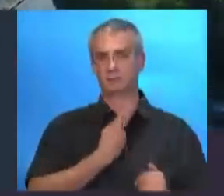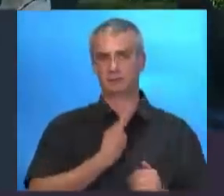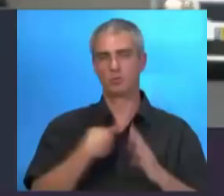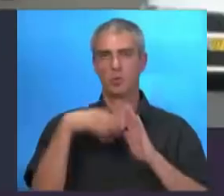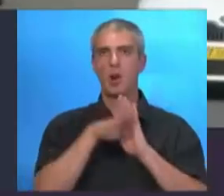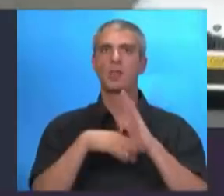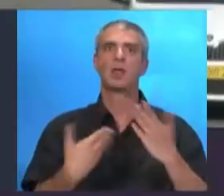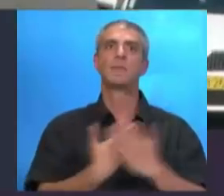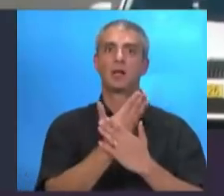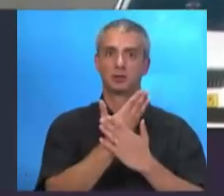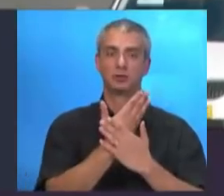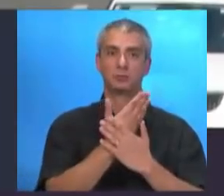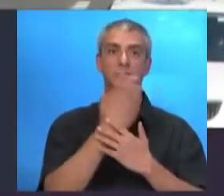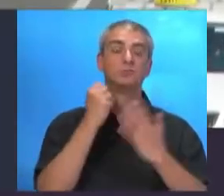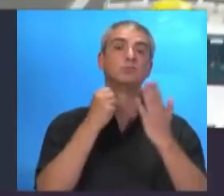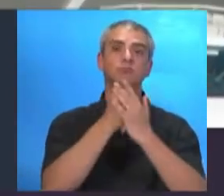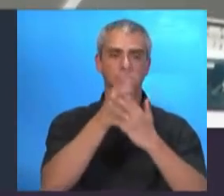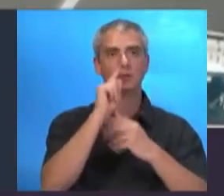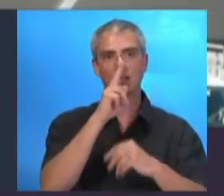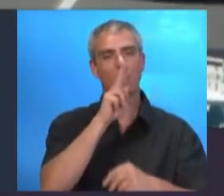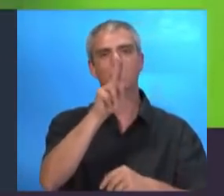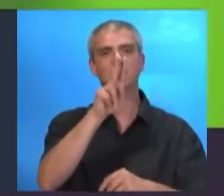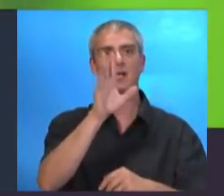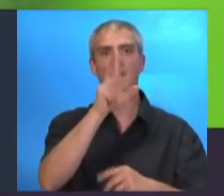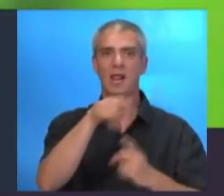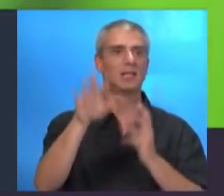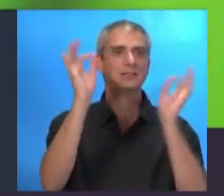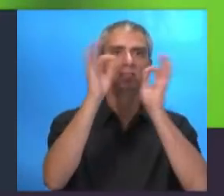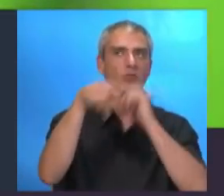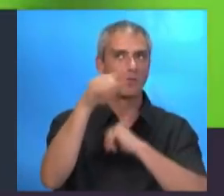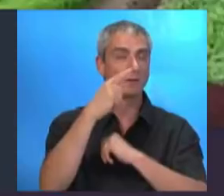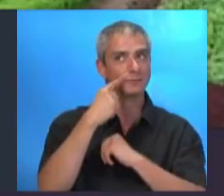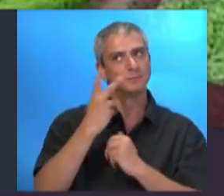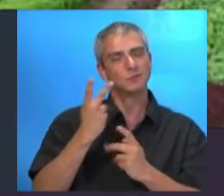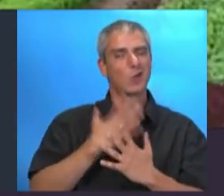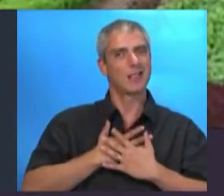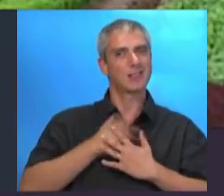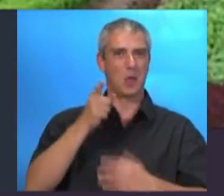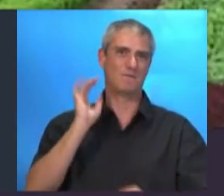החדשים. עד אז, תתחילו להסתכל על הזבובים סביבכם במבט אוהב יותר.